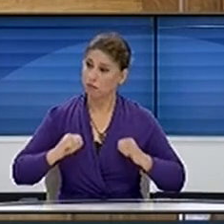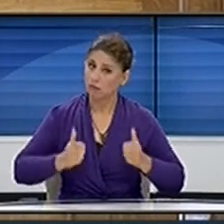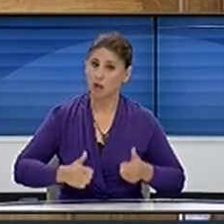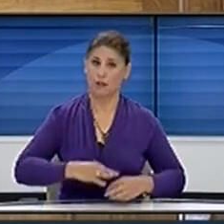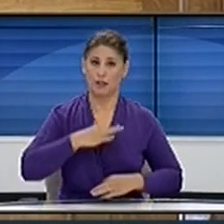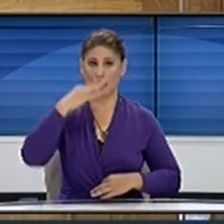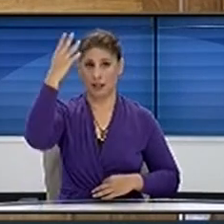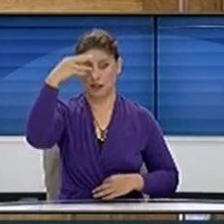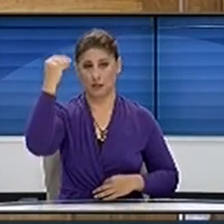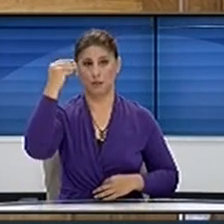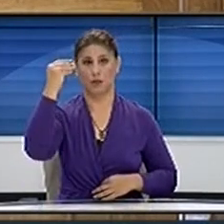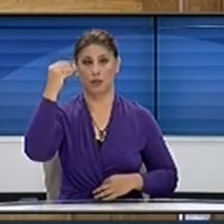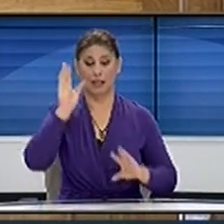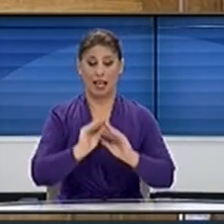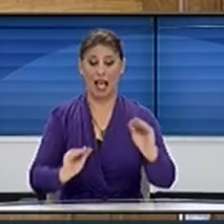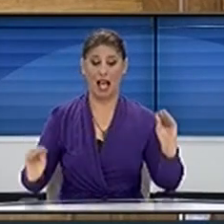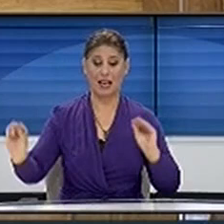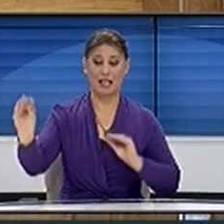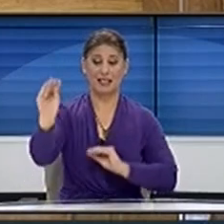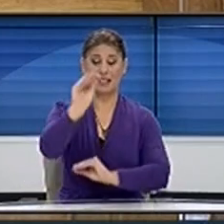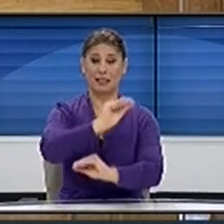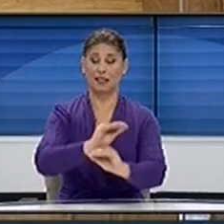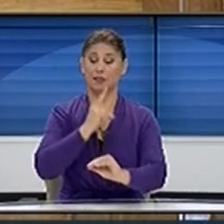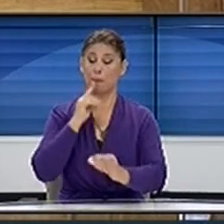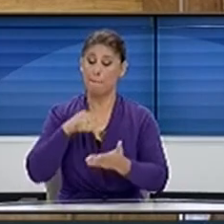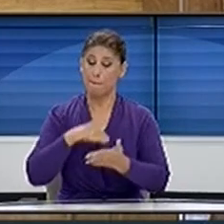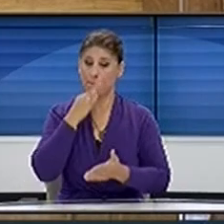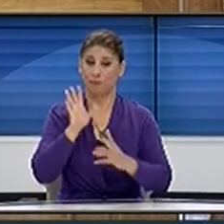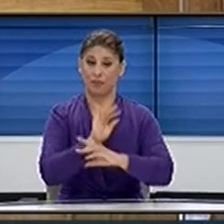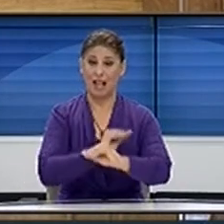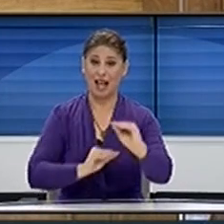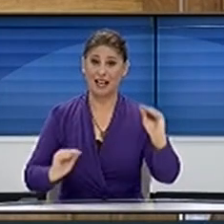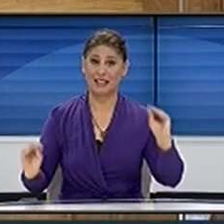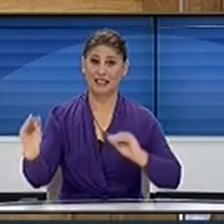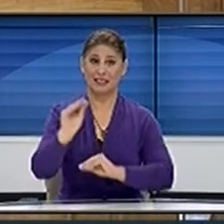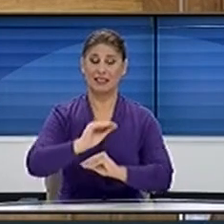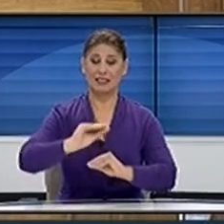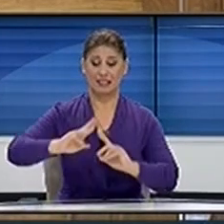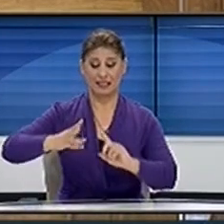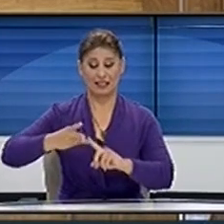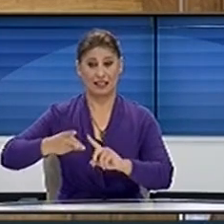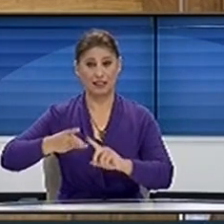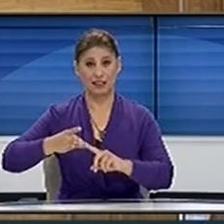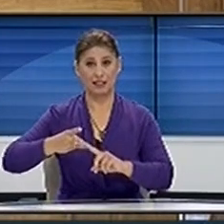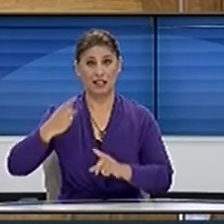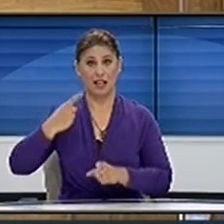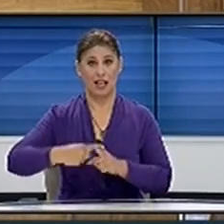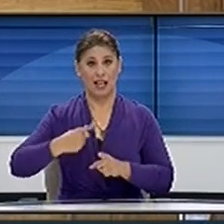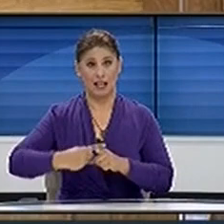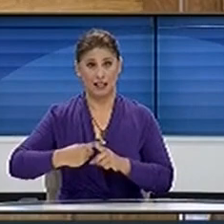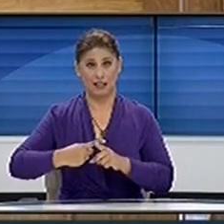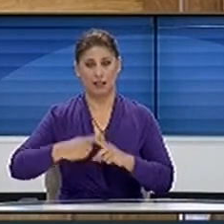Τσίπρα, για ανασύνταξη, επαναλαμβάνω, ανασύνταξη της τρίτης